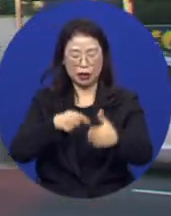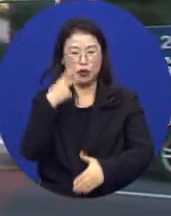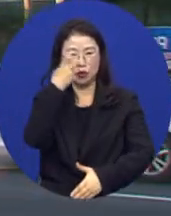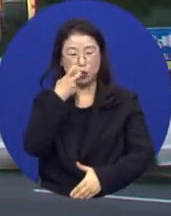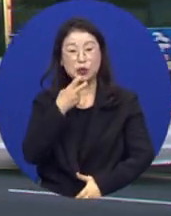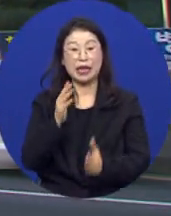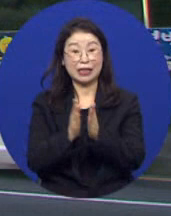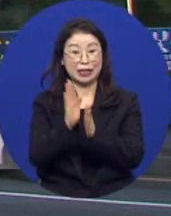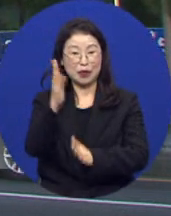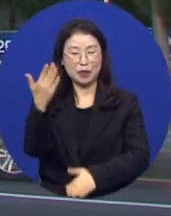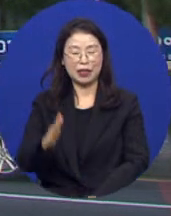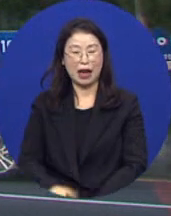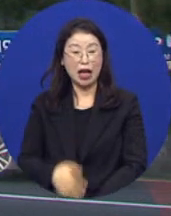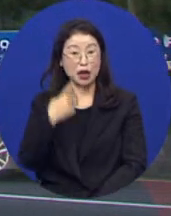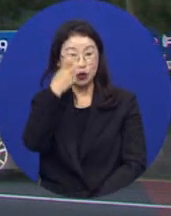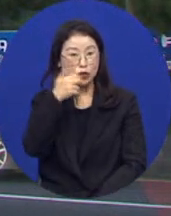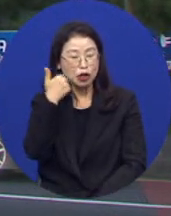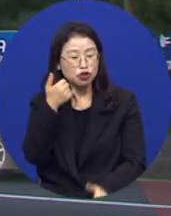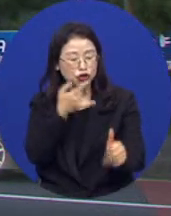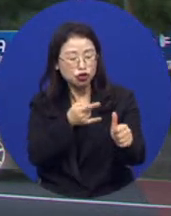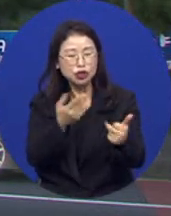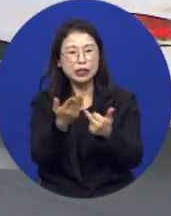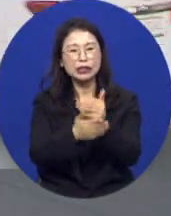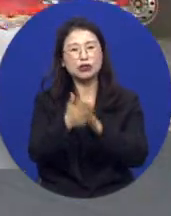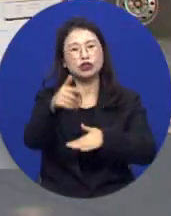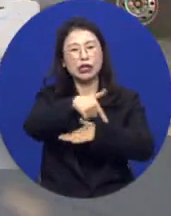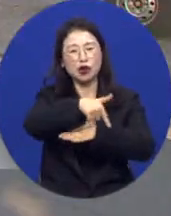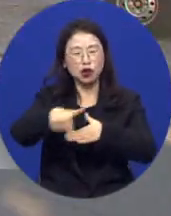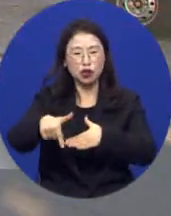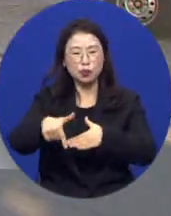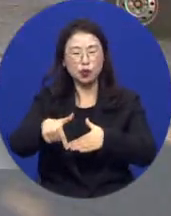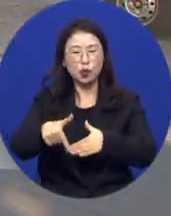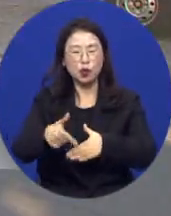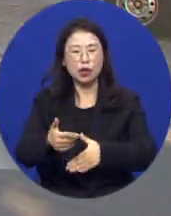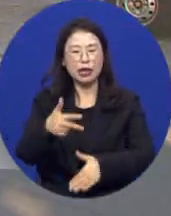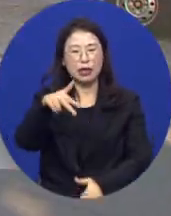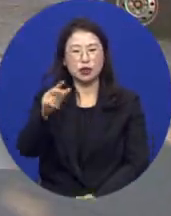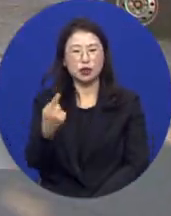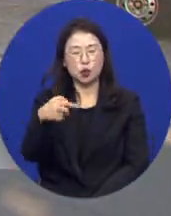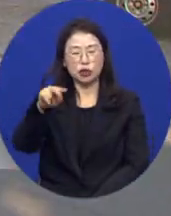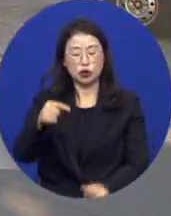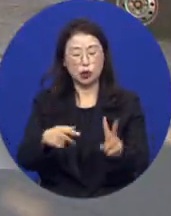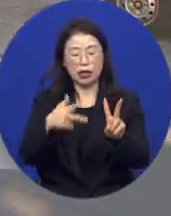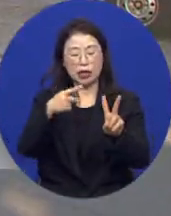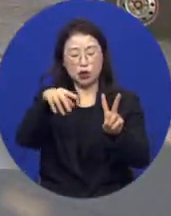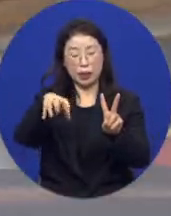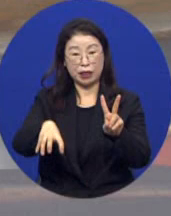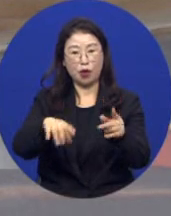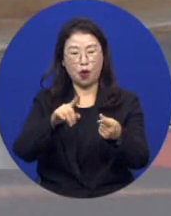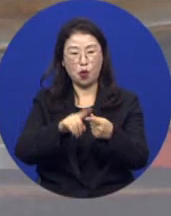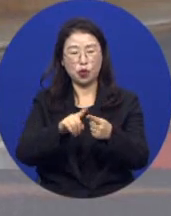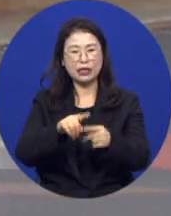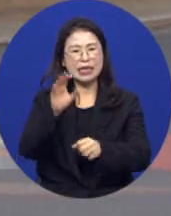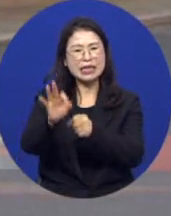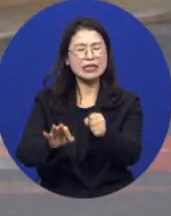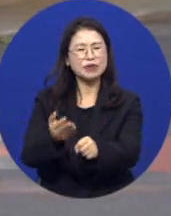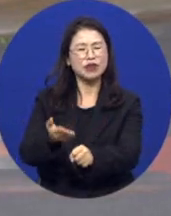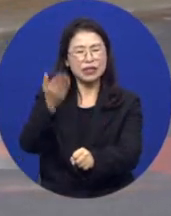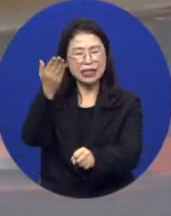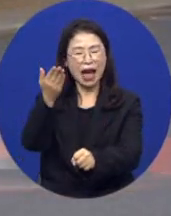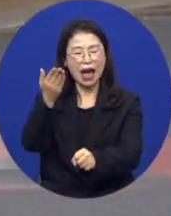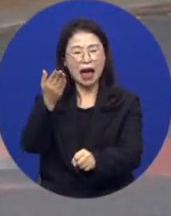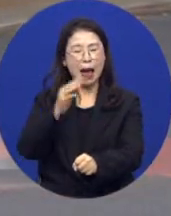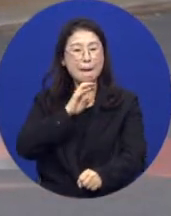이루어집니다. 조사 대상은 제주시 건입동 제주조선소 반경 2km 이내 지역에 10년 이상 거주한